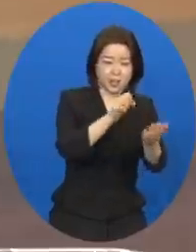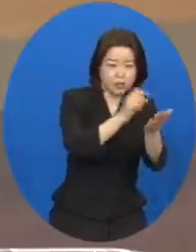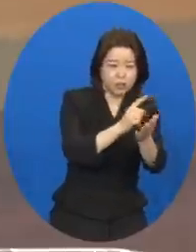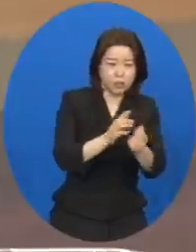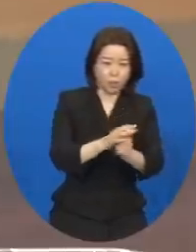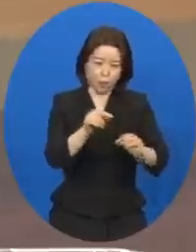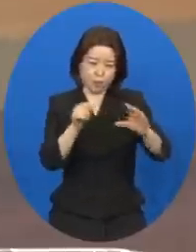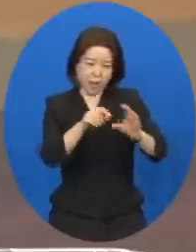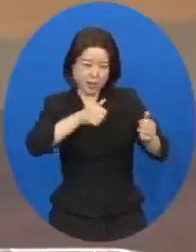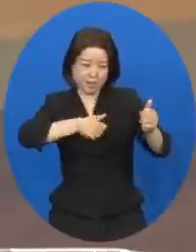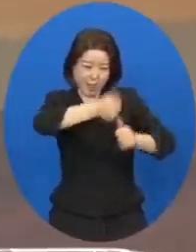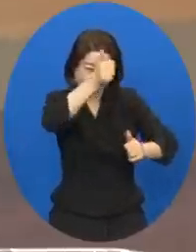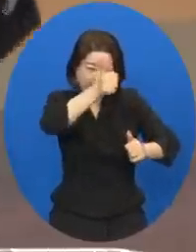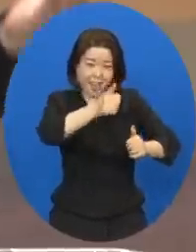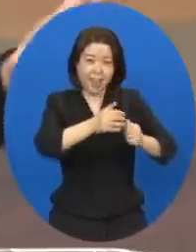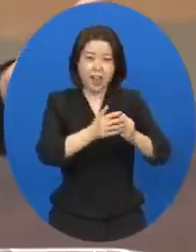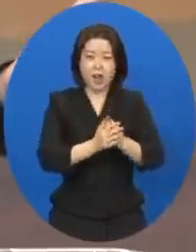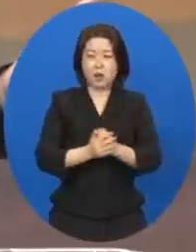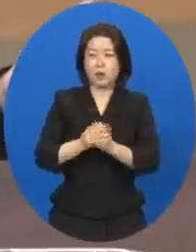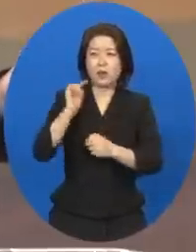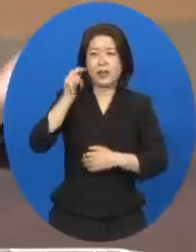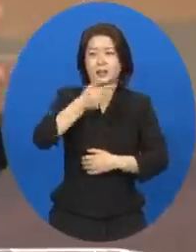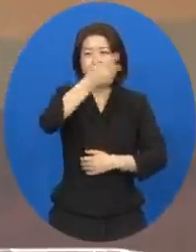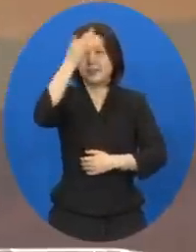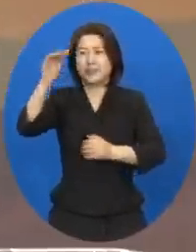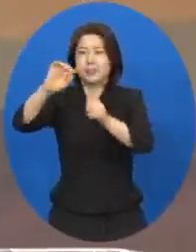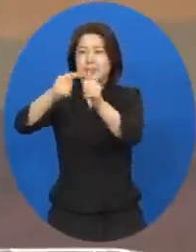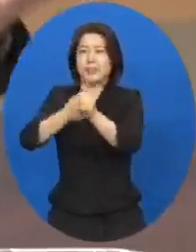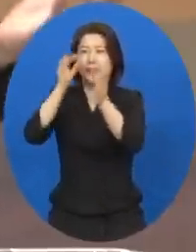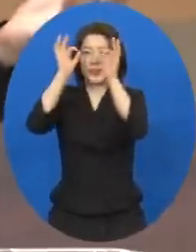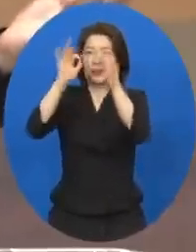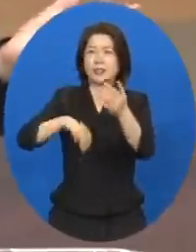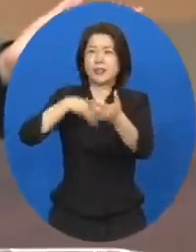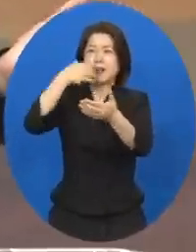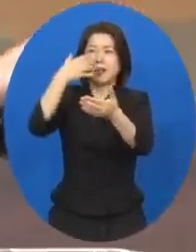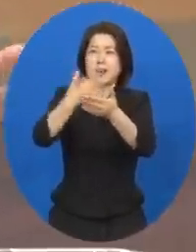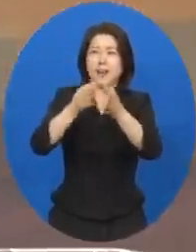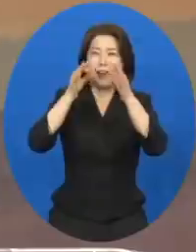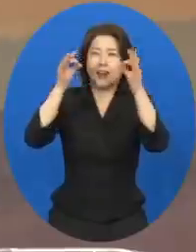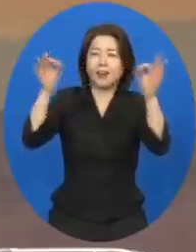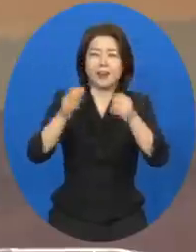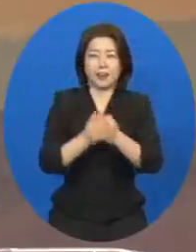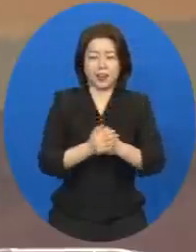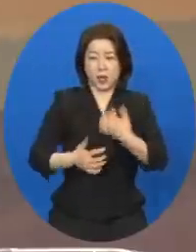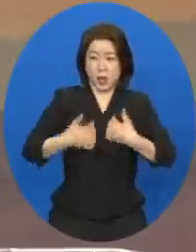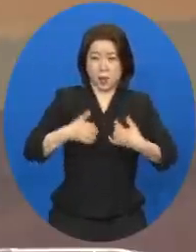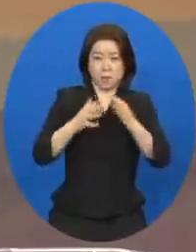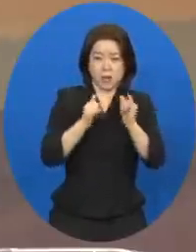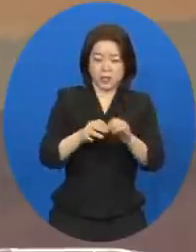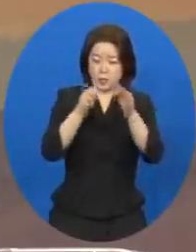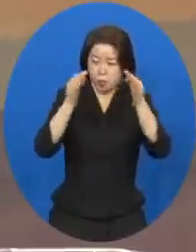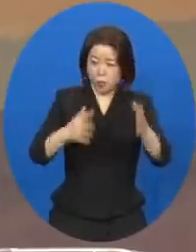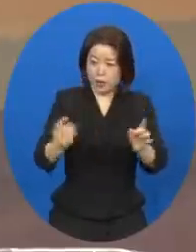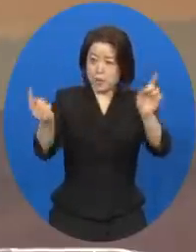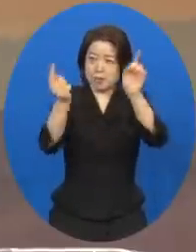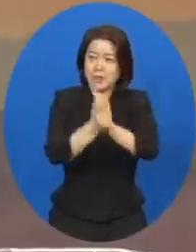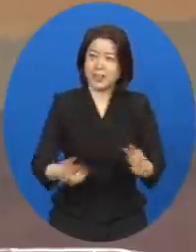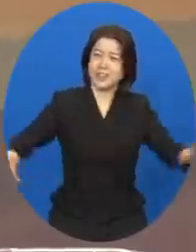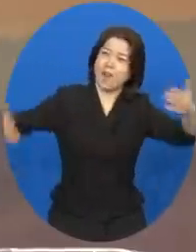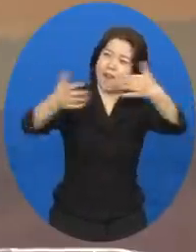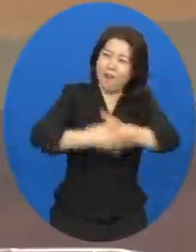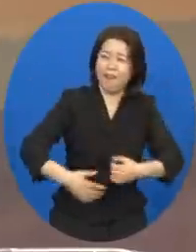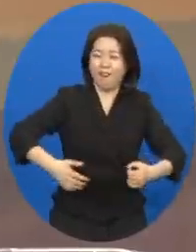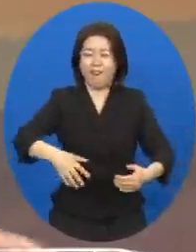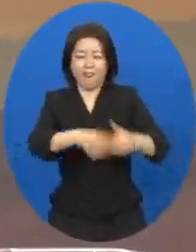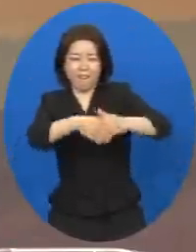골이 들어갔다거나 뭐 너무나 아름다운 자연을 보았을 때 감탄을 한다거나 반가운 사람을 오래간만 만났을 때 막